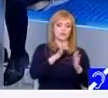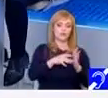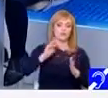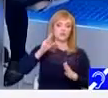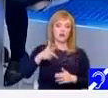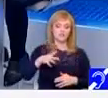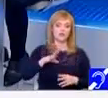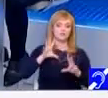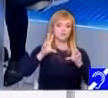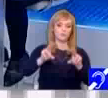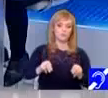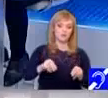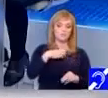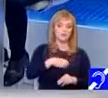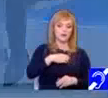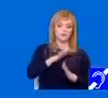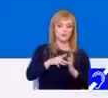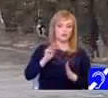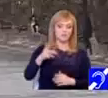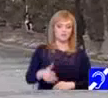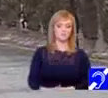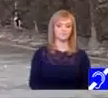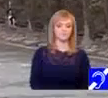Promisiunea îi aparține primarului de Iași, Mihai Chirica.